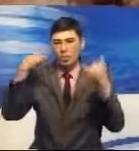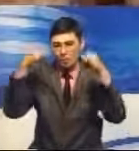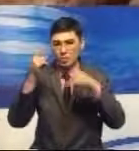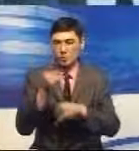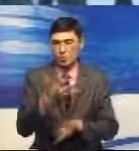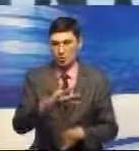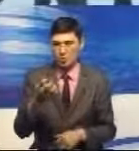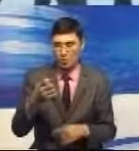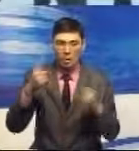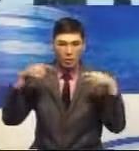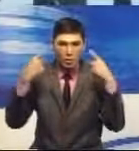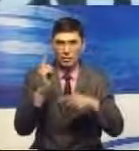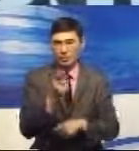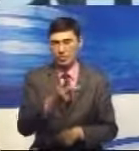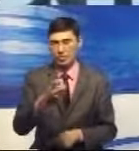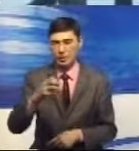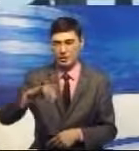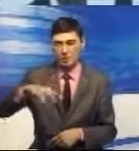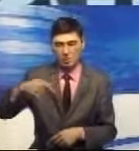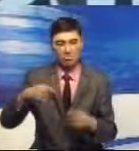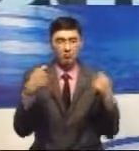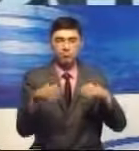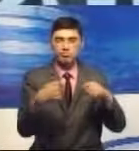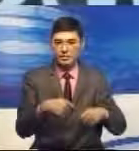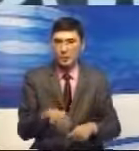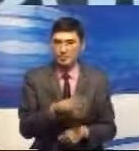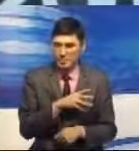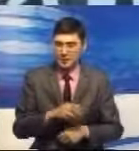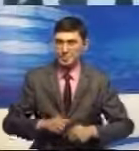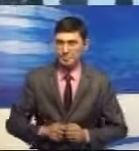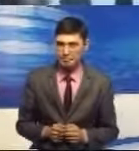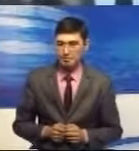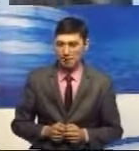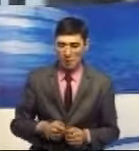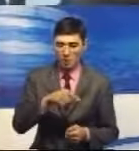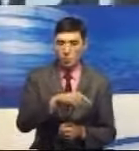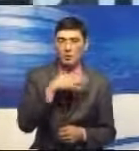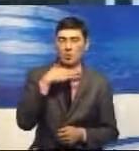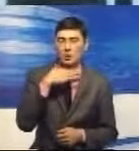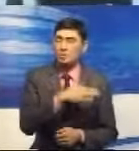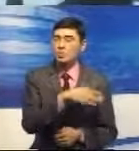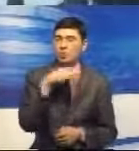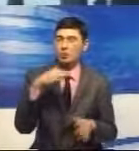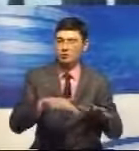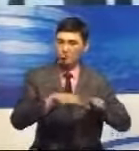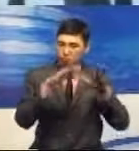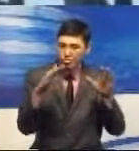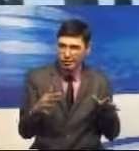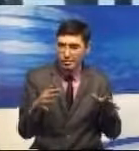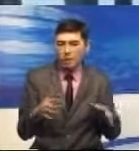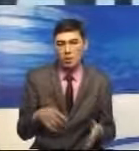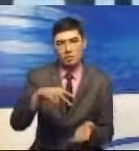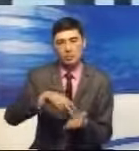сатылды. Ет көп, бағасы сондай қымбат емес. Біз ойлаймыз,